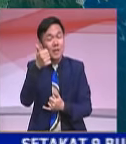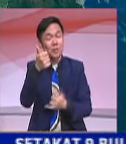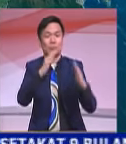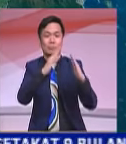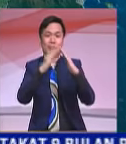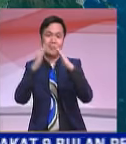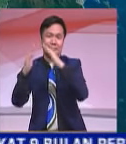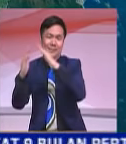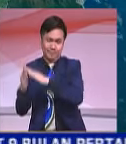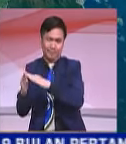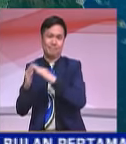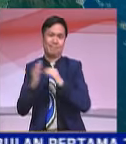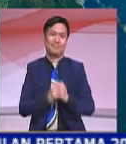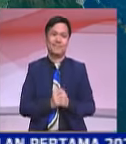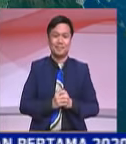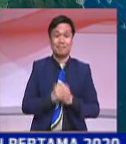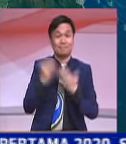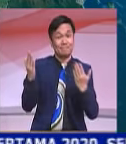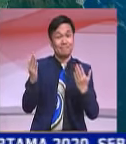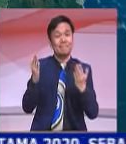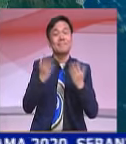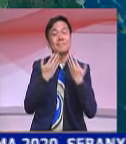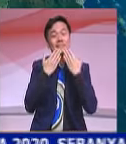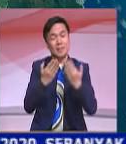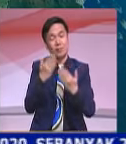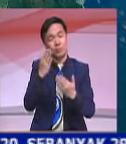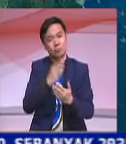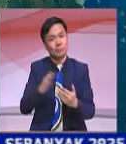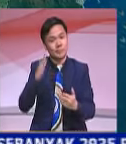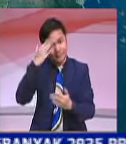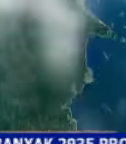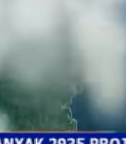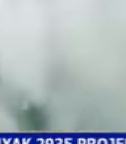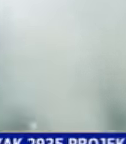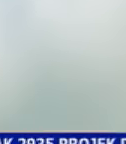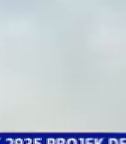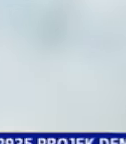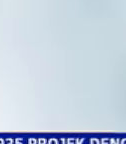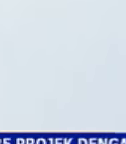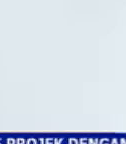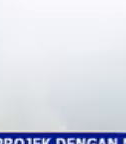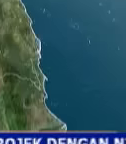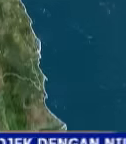cuaca bagi bandar-bandar utama di Malaysia. Sekian, Assalamualaikum.